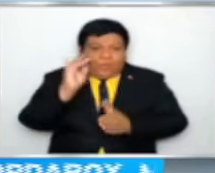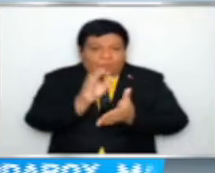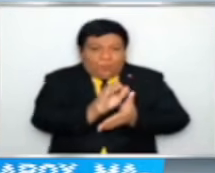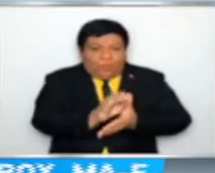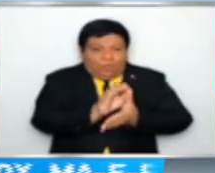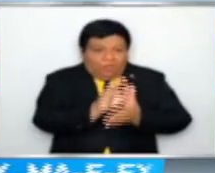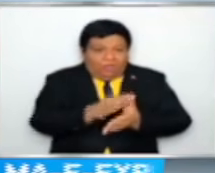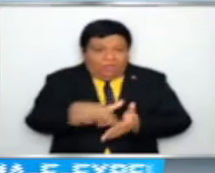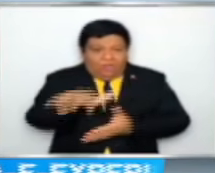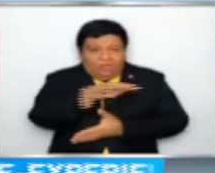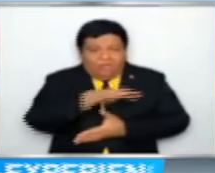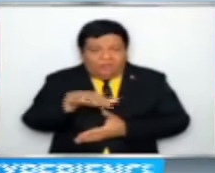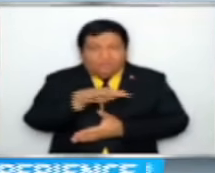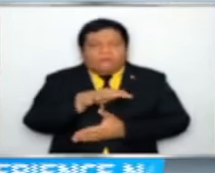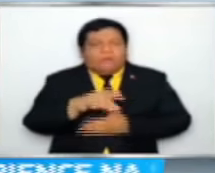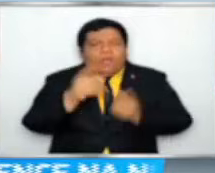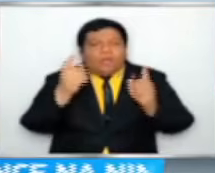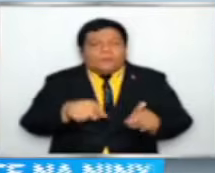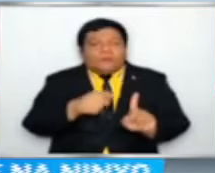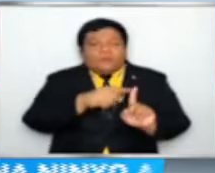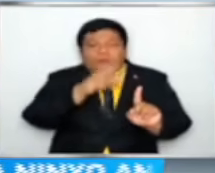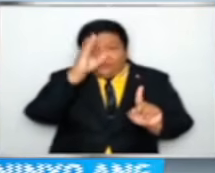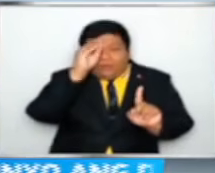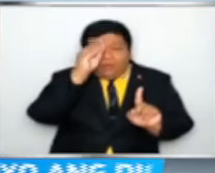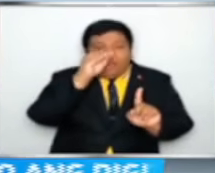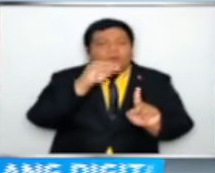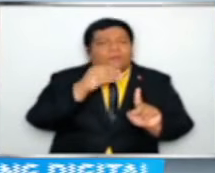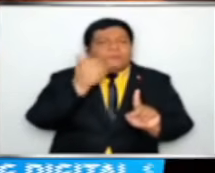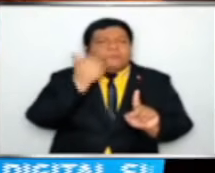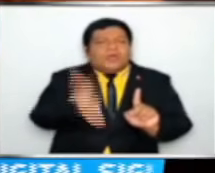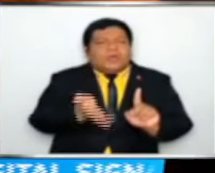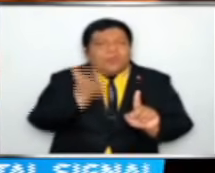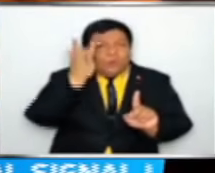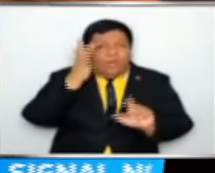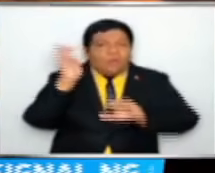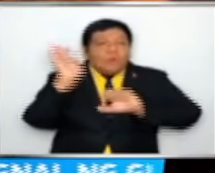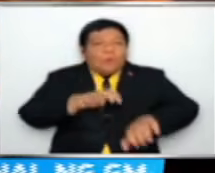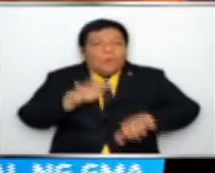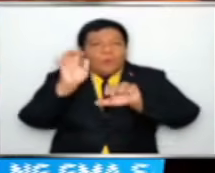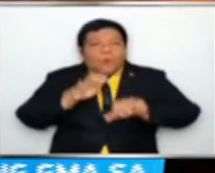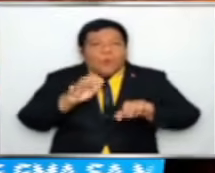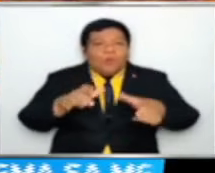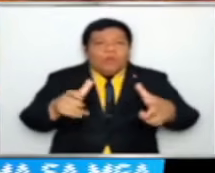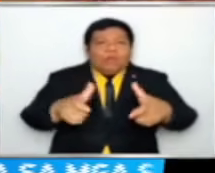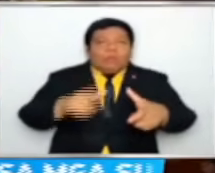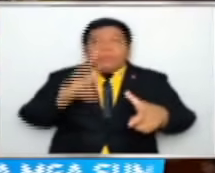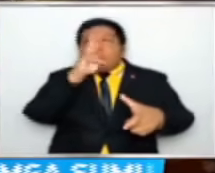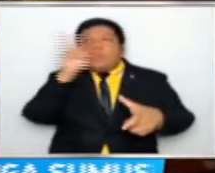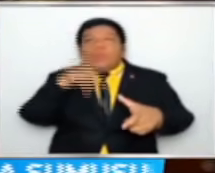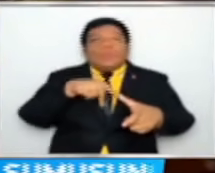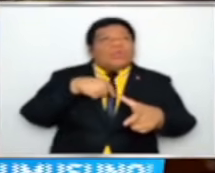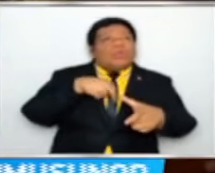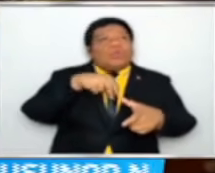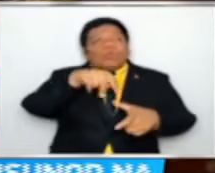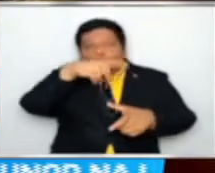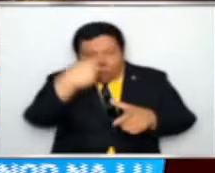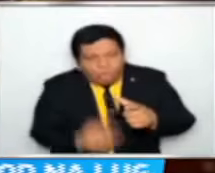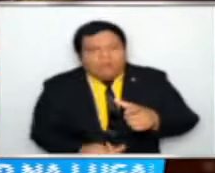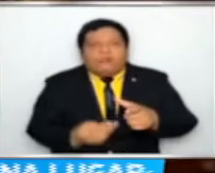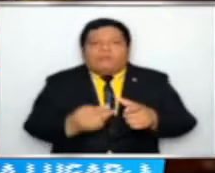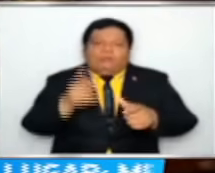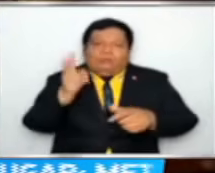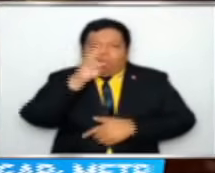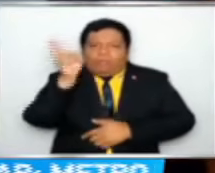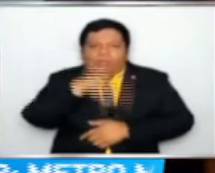matapos mahulog sa manhole sa kasagsagan ng ulan. Kwento ng kapatid ng biktima, maulan nang lumabas ang biktima at mga kaibigan